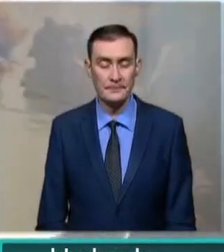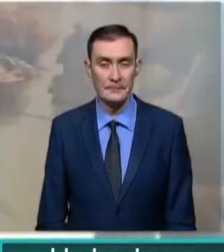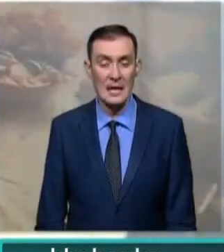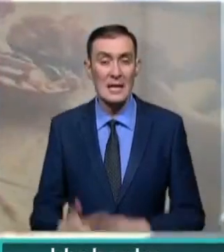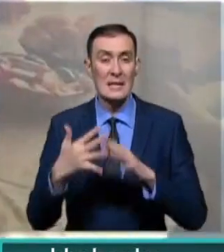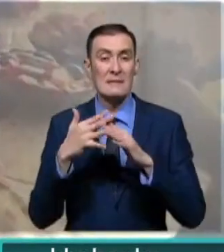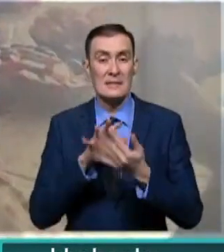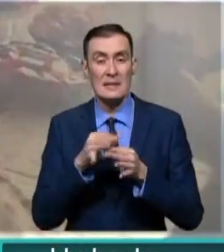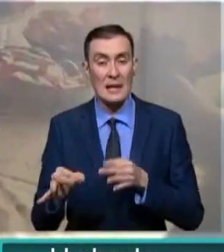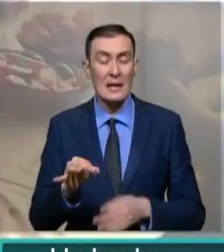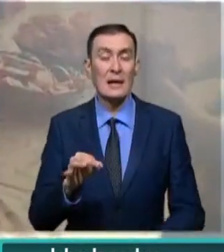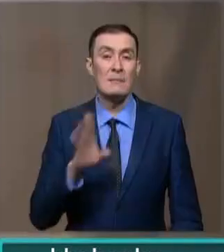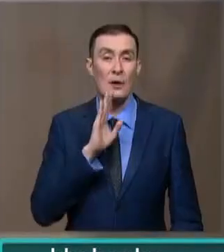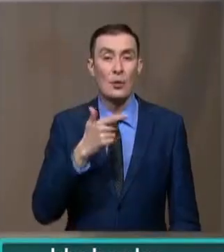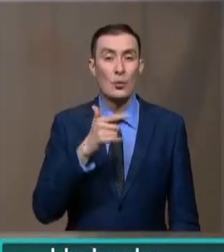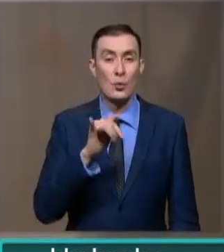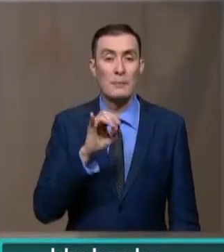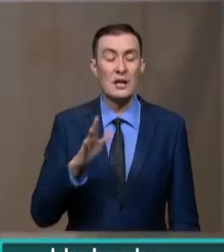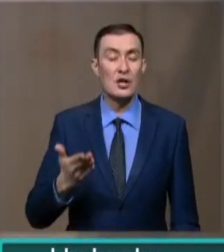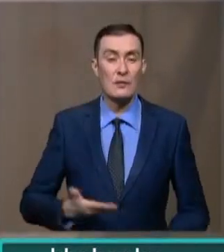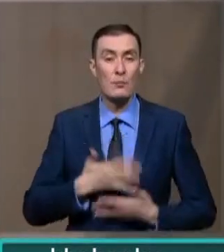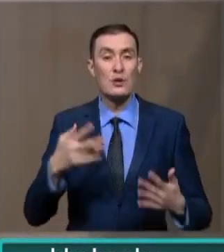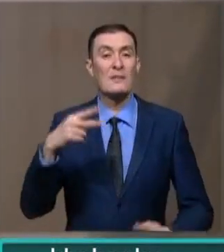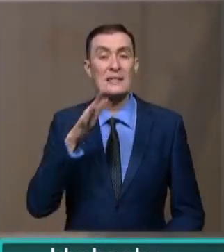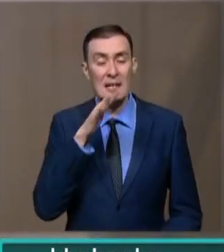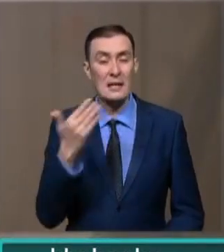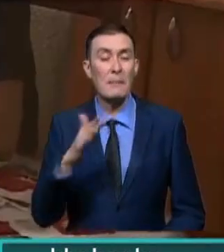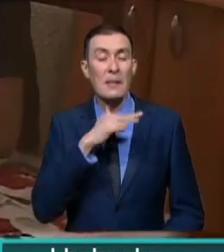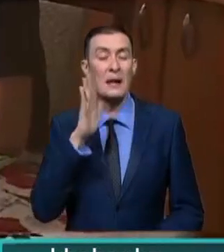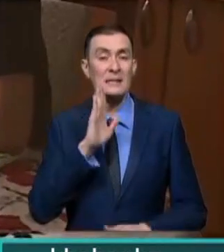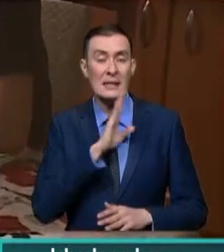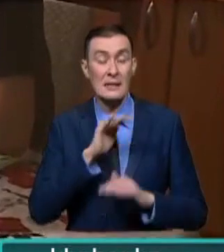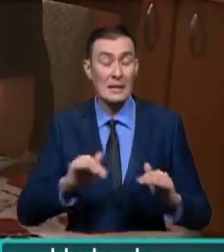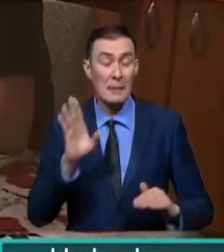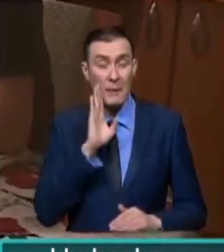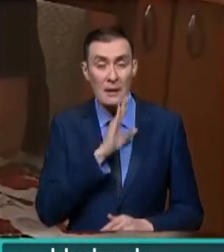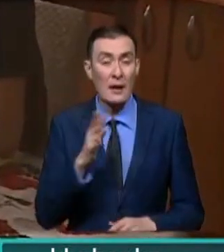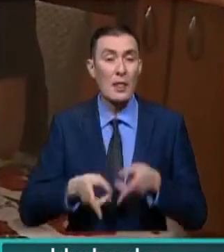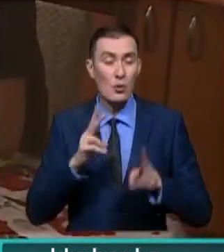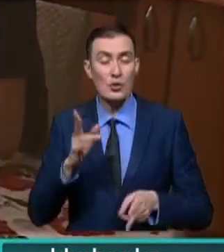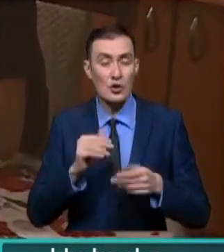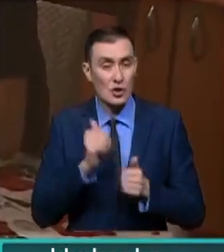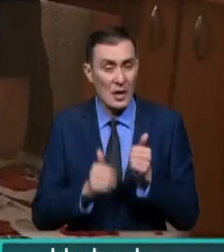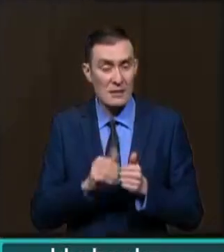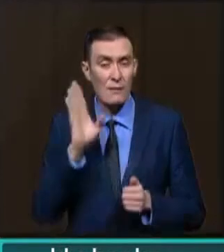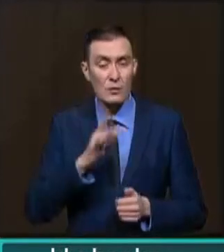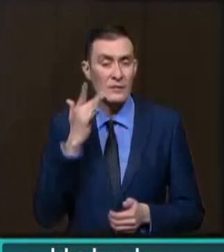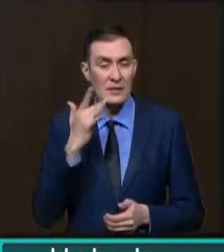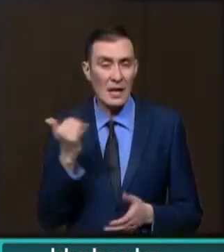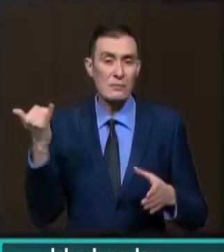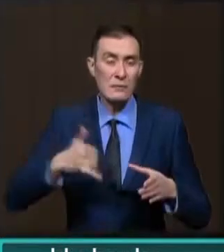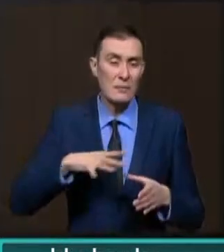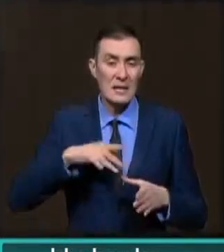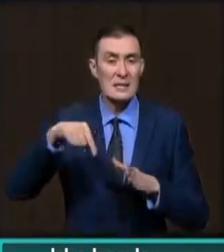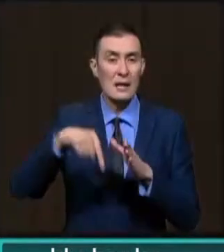В селе Раздольное Гульбике Батыргалиева живет больше 20 лет. Она многодетная мама, поэтому на кухне проводит много времени. Воду всегда набирали из